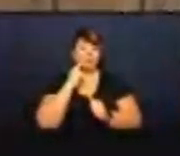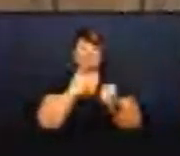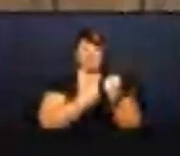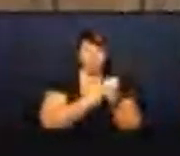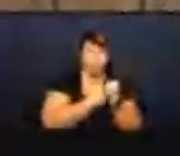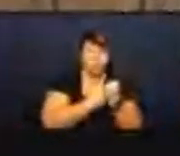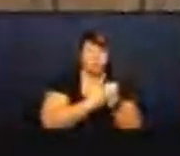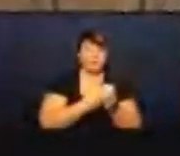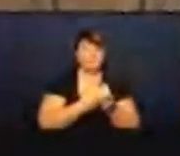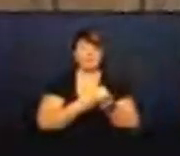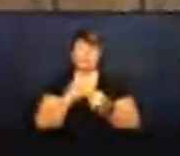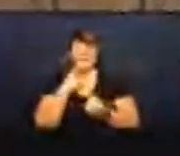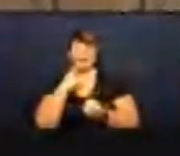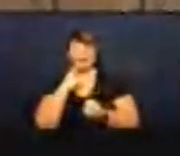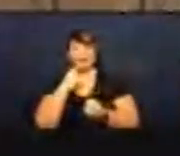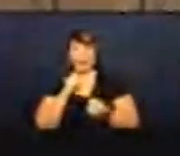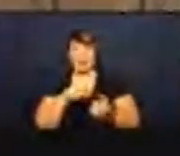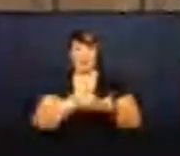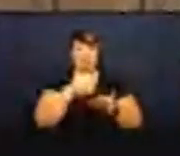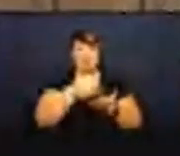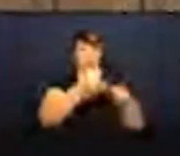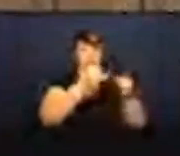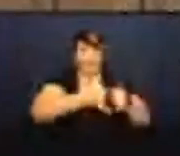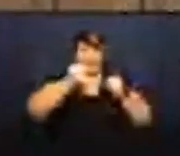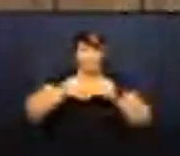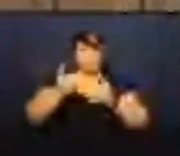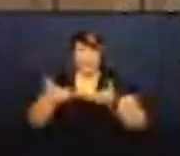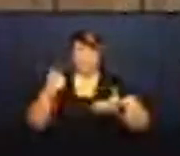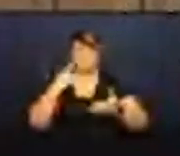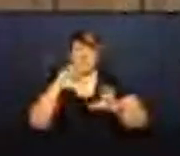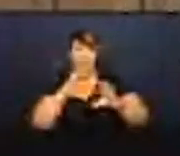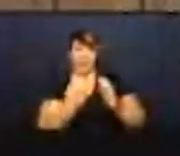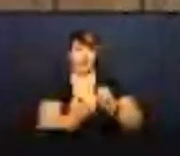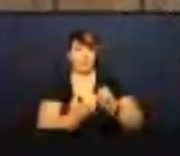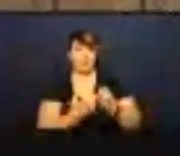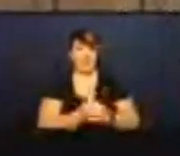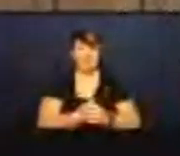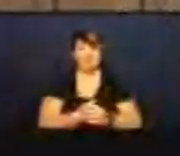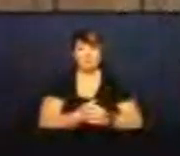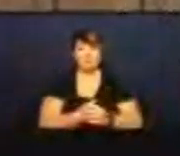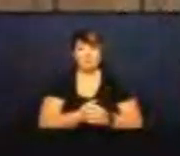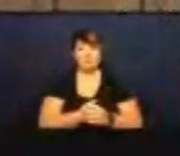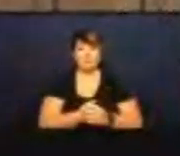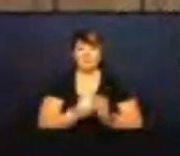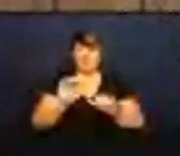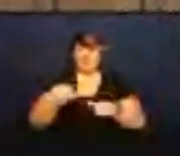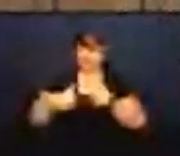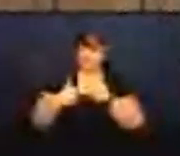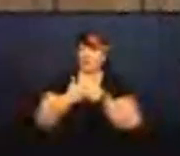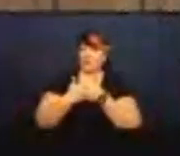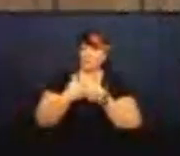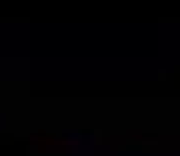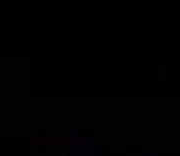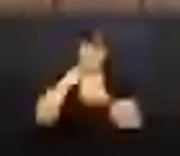wa kifedha kwa walimu kununua bidhaa zao ama vifaa zao za kutumia